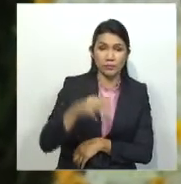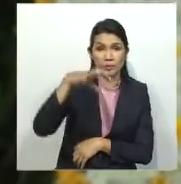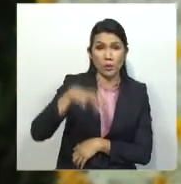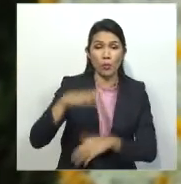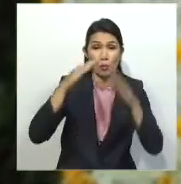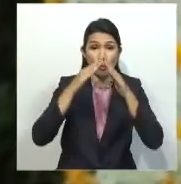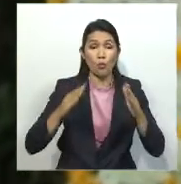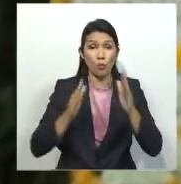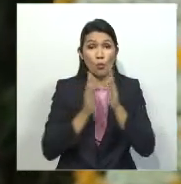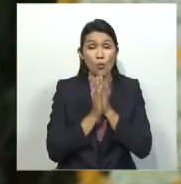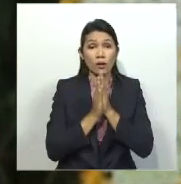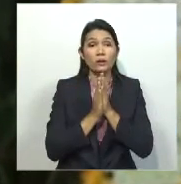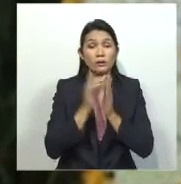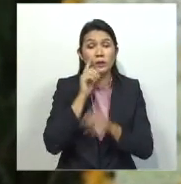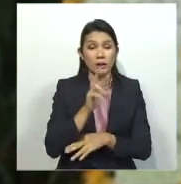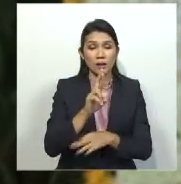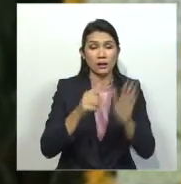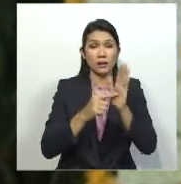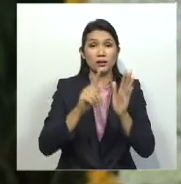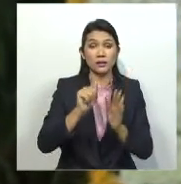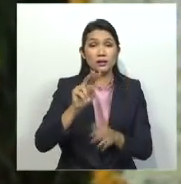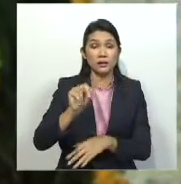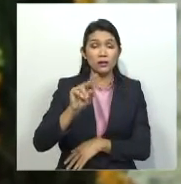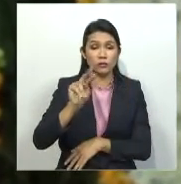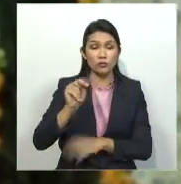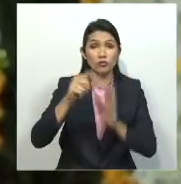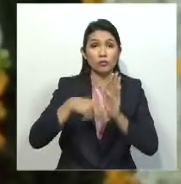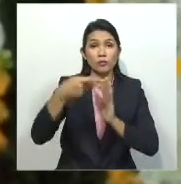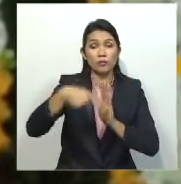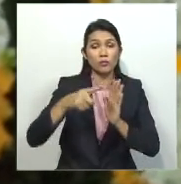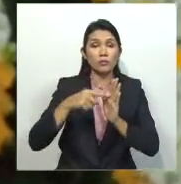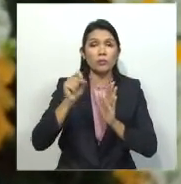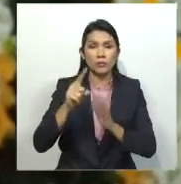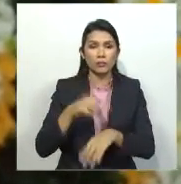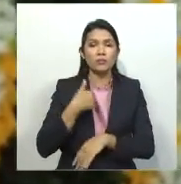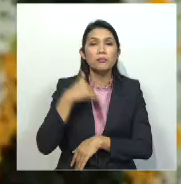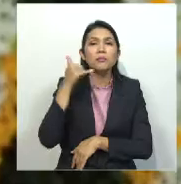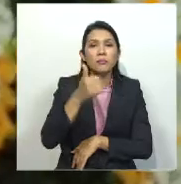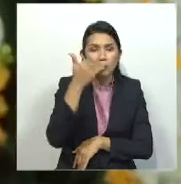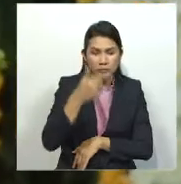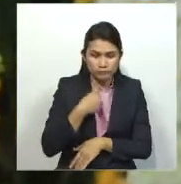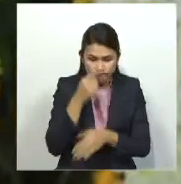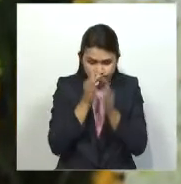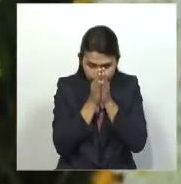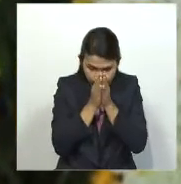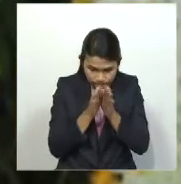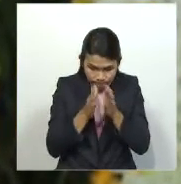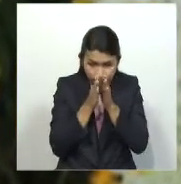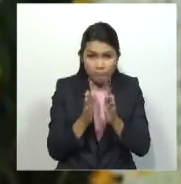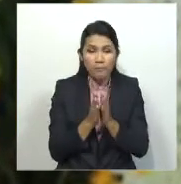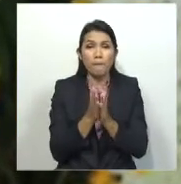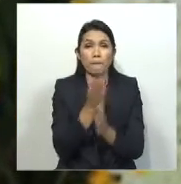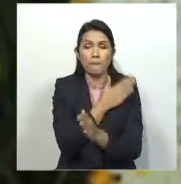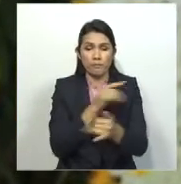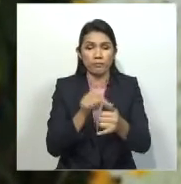รัตนานุภาพอำเภอสุไหงปาดีเพื่อเคารพศพพระครูประโชตรัตนานุรักษ์และพระอัฏฐพ